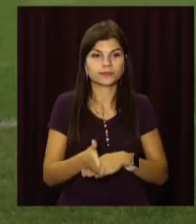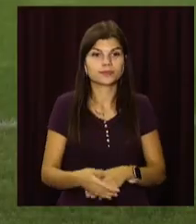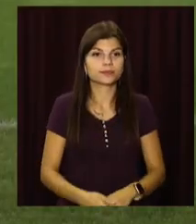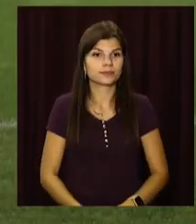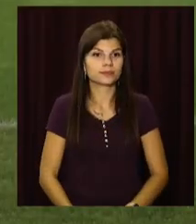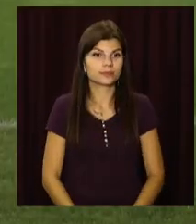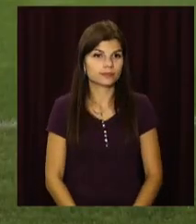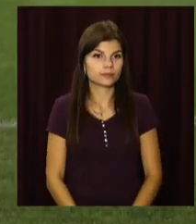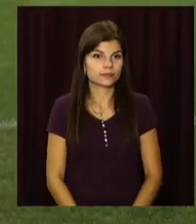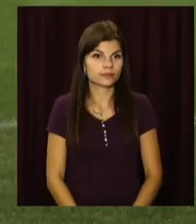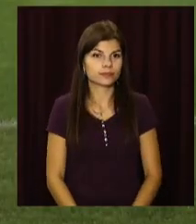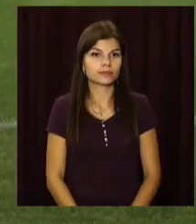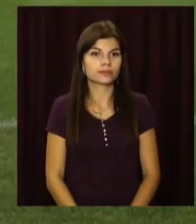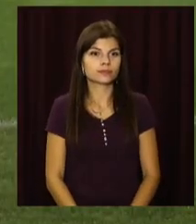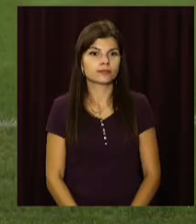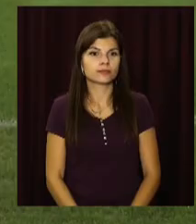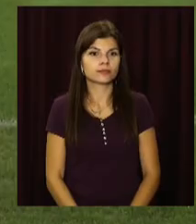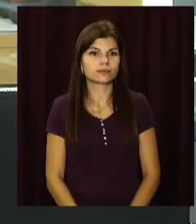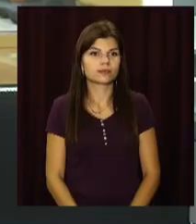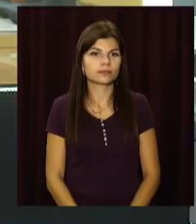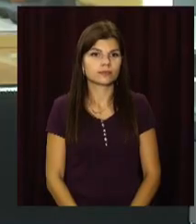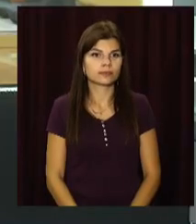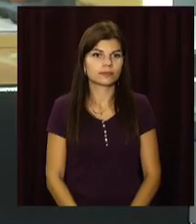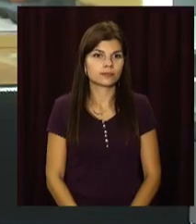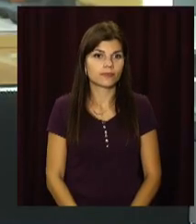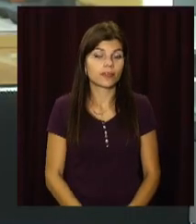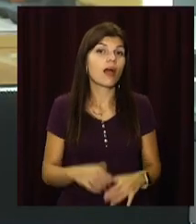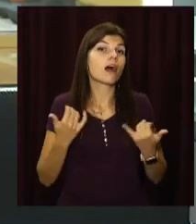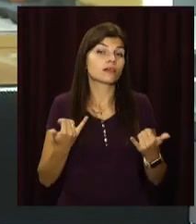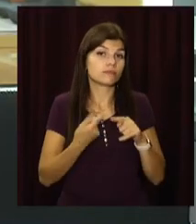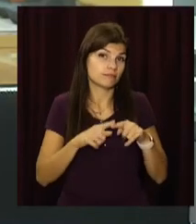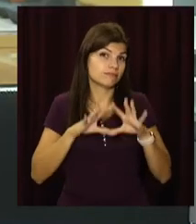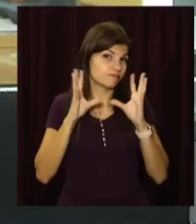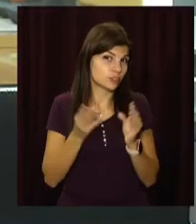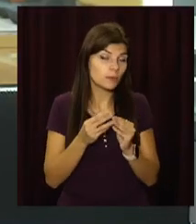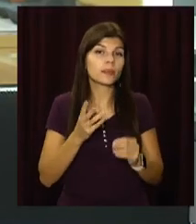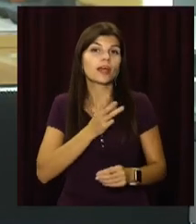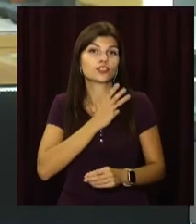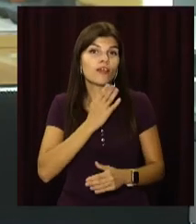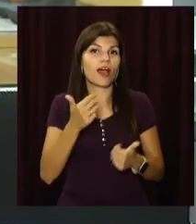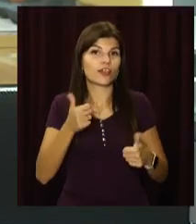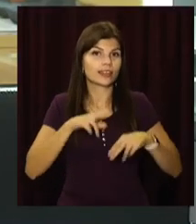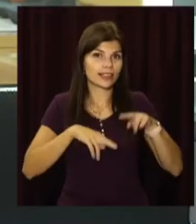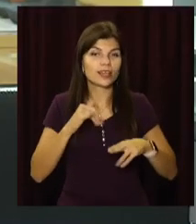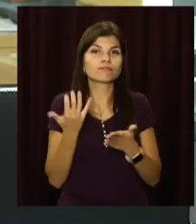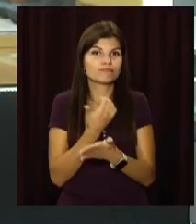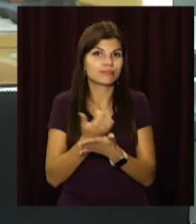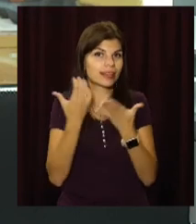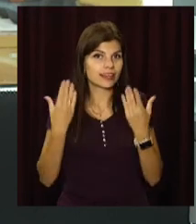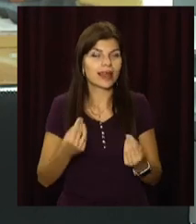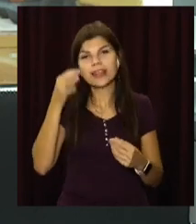Роман Івашинов, Open News, телеканал «Відкритий». А на цьому у мене все. Бажаю вам гарного настрою та продуктивного